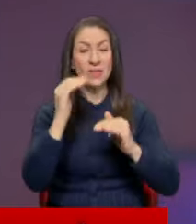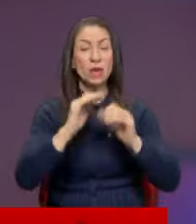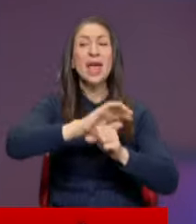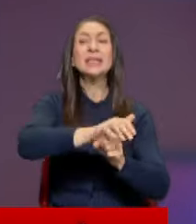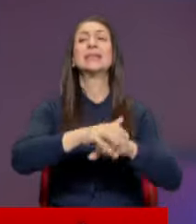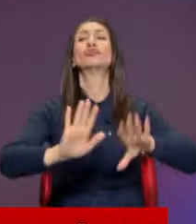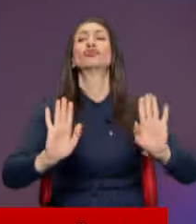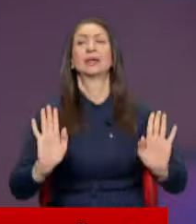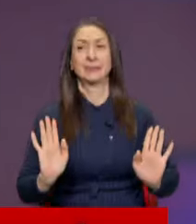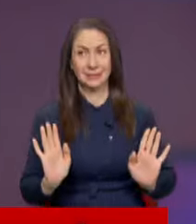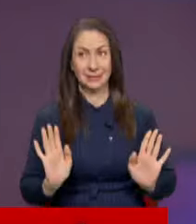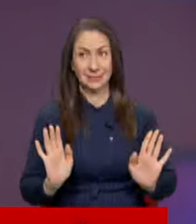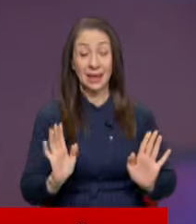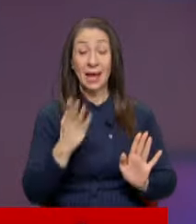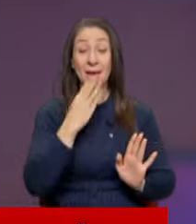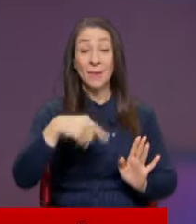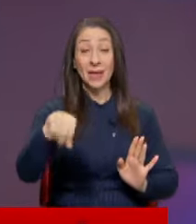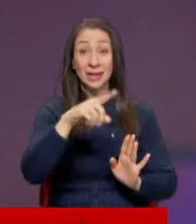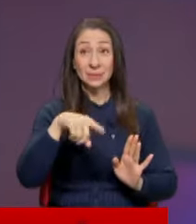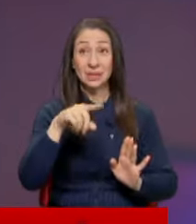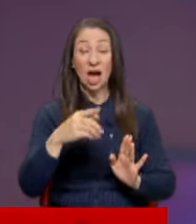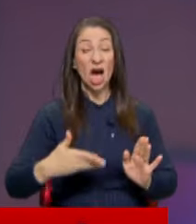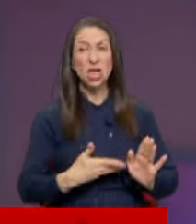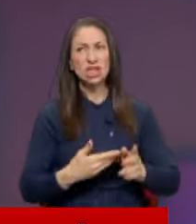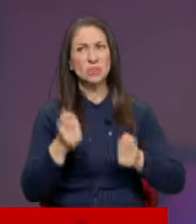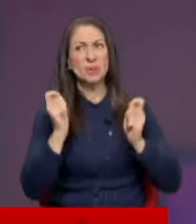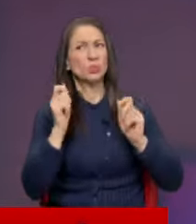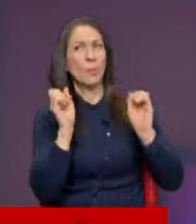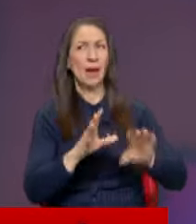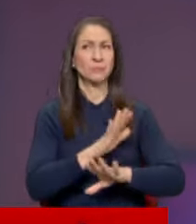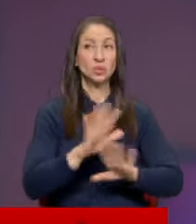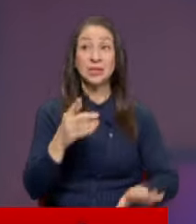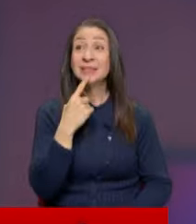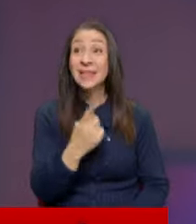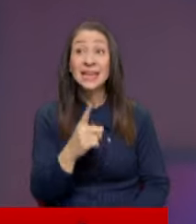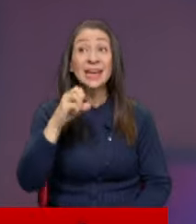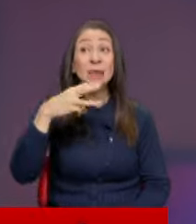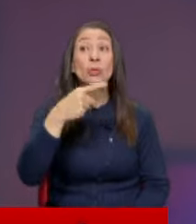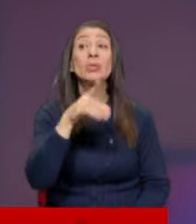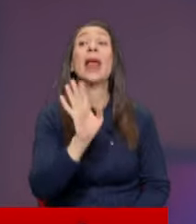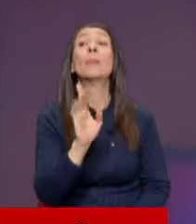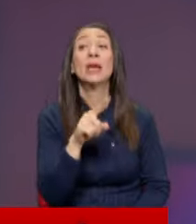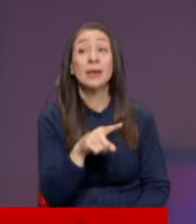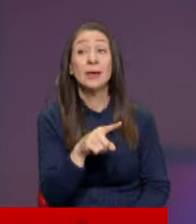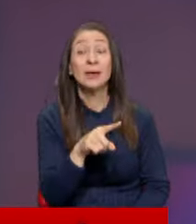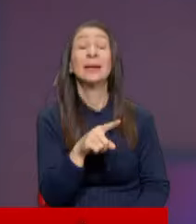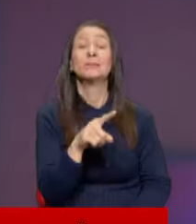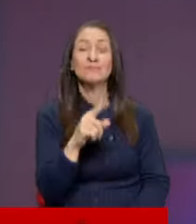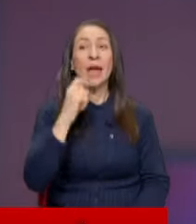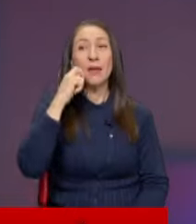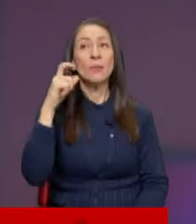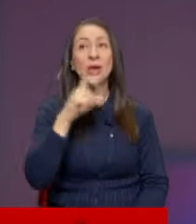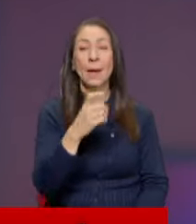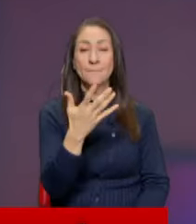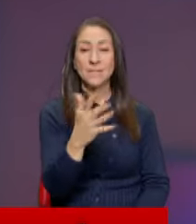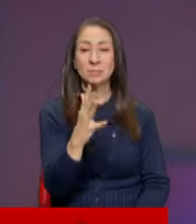ezdirmeyeceğiz emeklilerimiz açlığa mahkum etmeyeceğiz diyen Recep Tayyip Erdoğan değil mi Ekim ayında